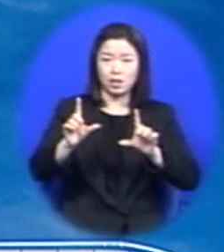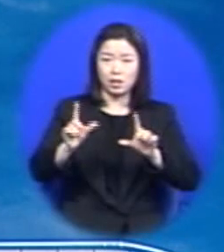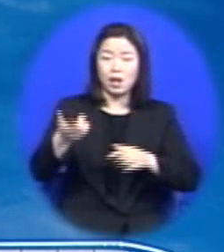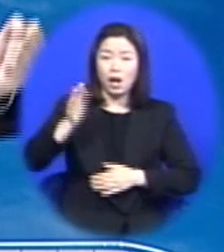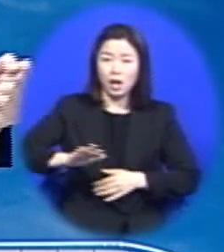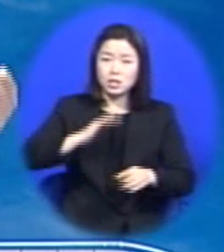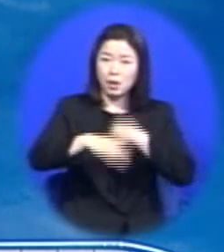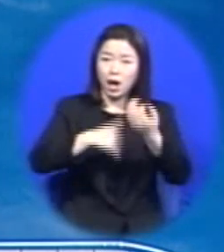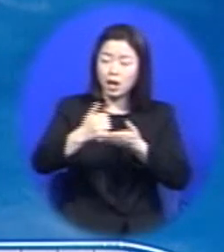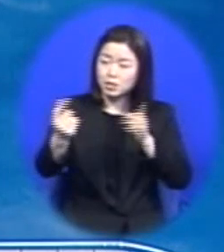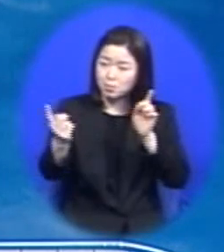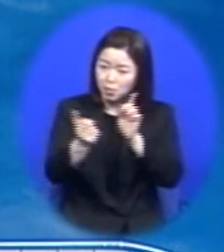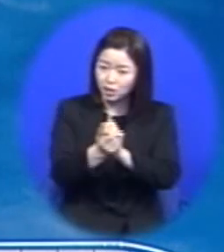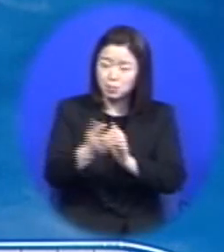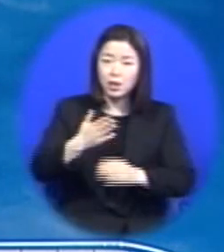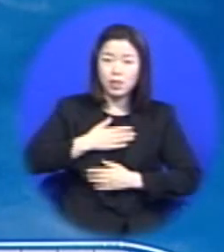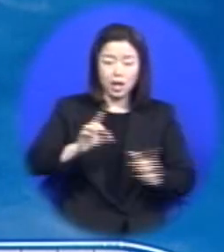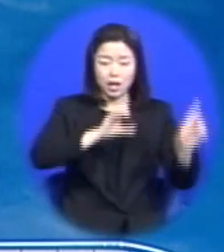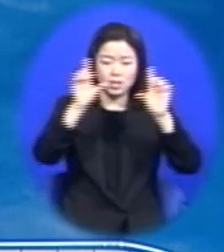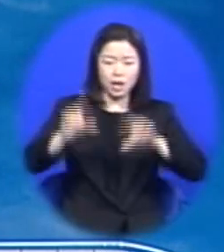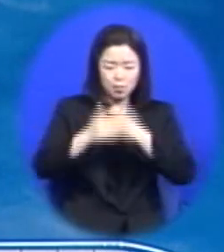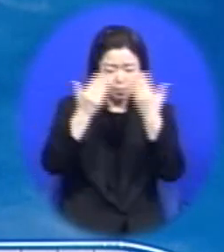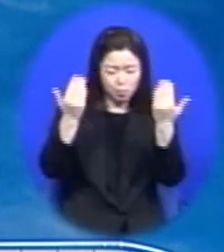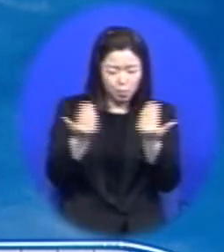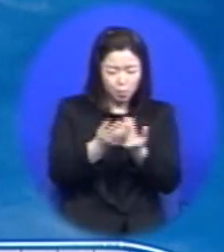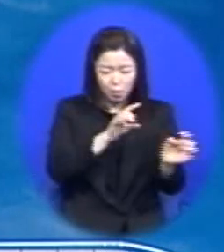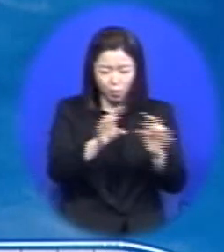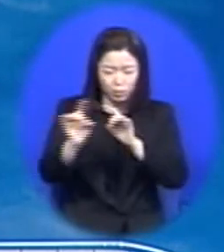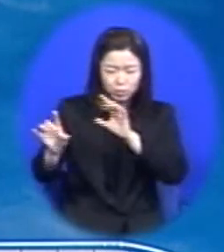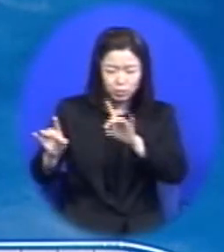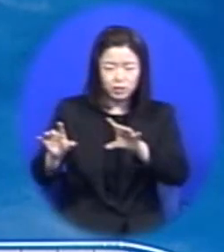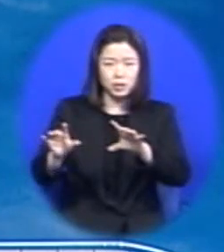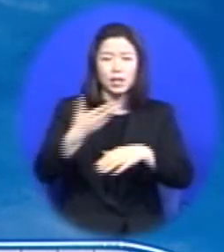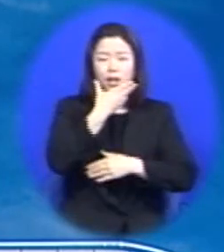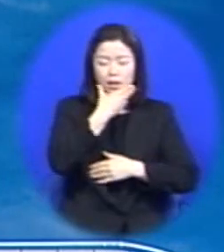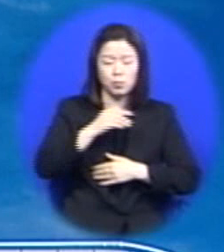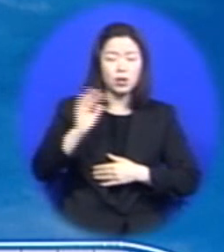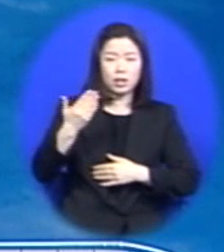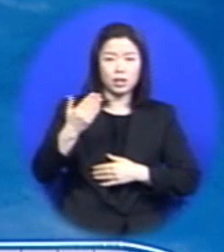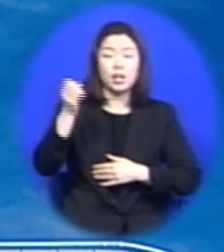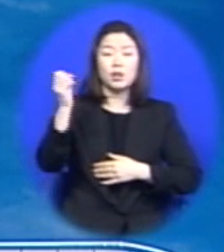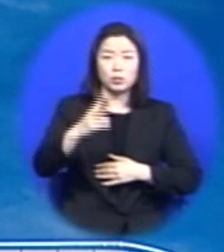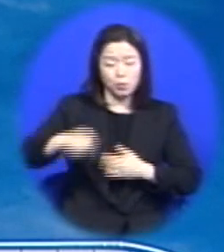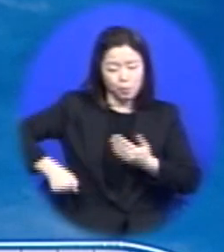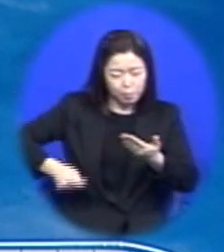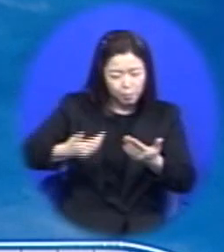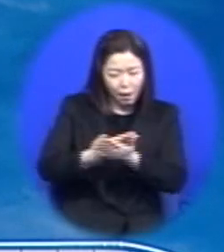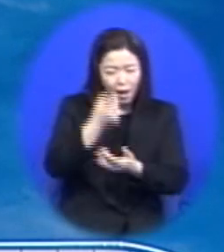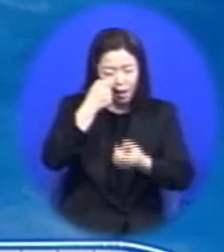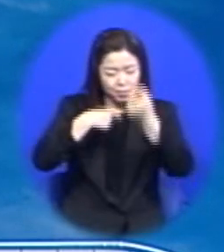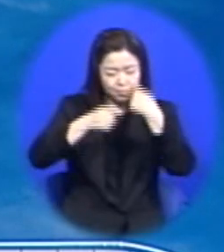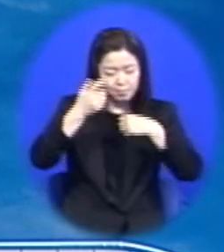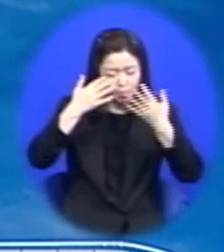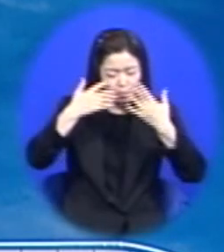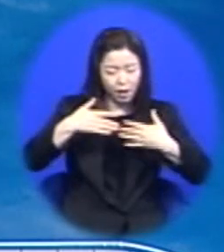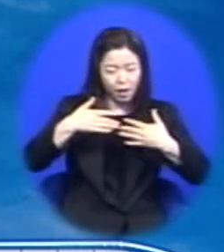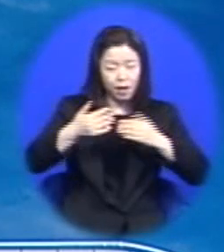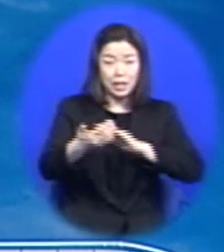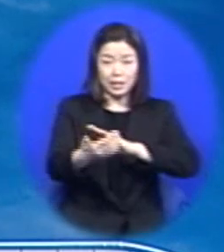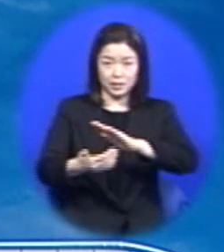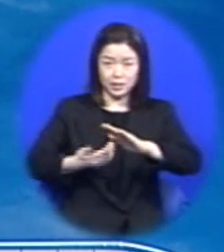내 모든 삶이 행복해져요. 그리고 회개의 눈물이 터집니다. 그전까지는 자기가